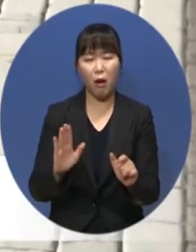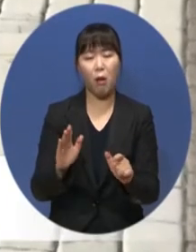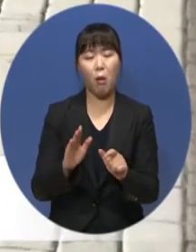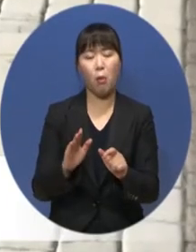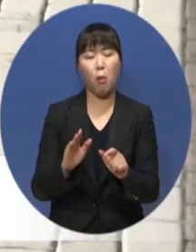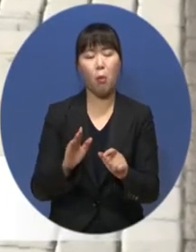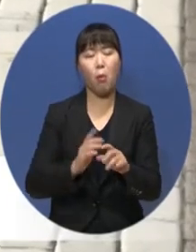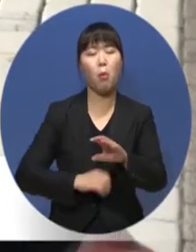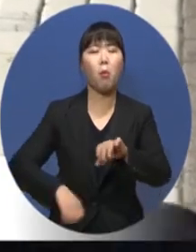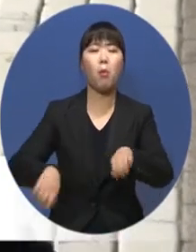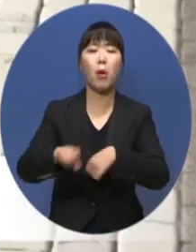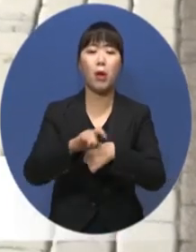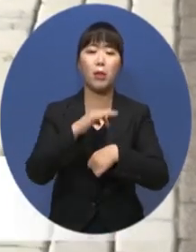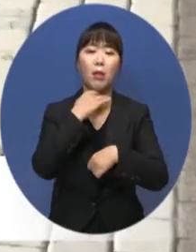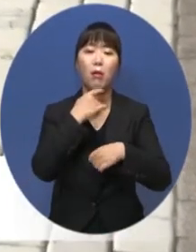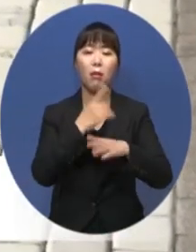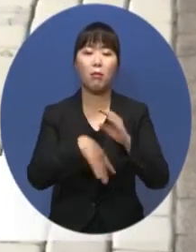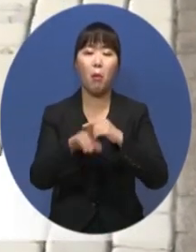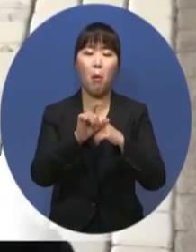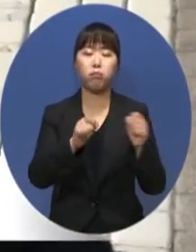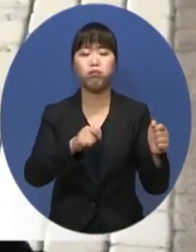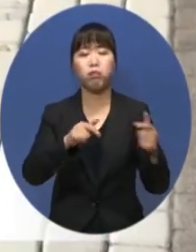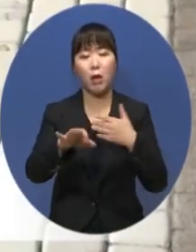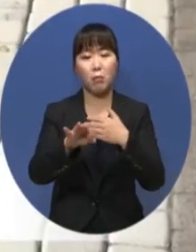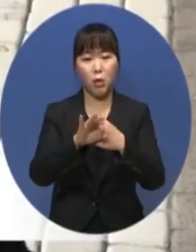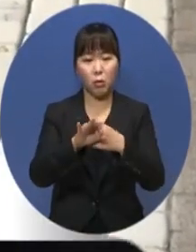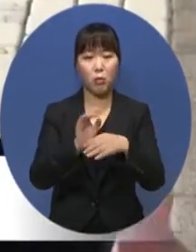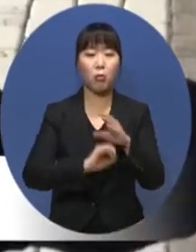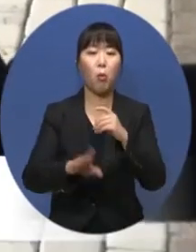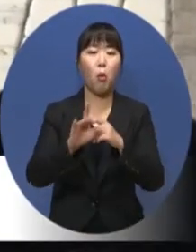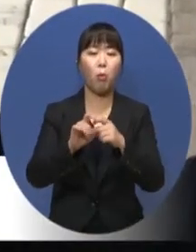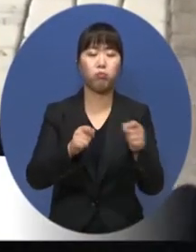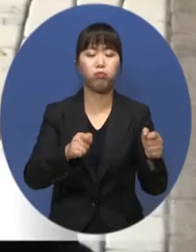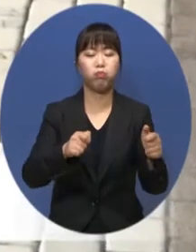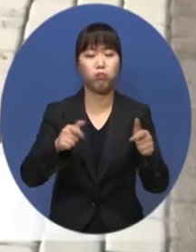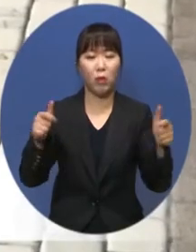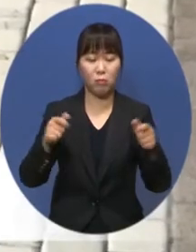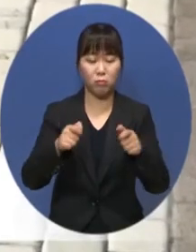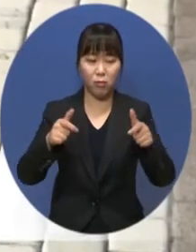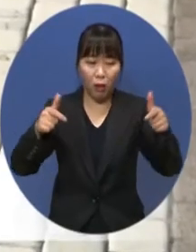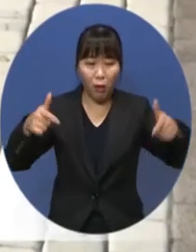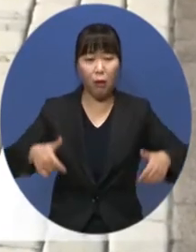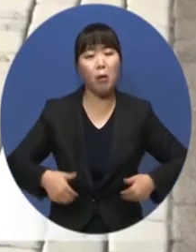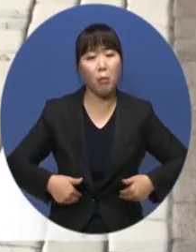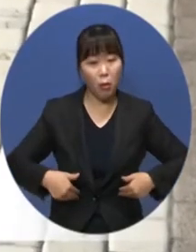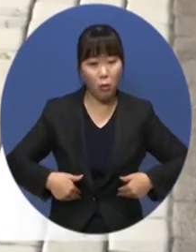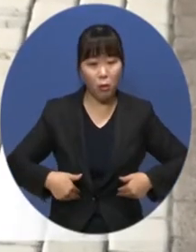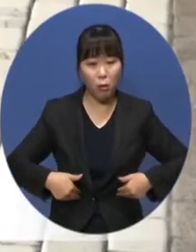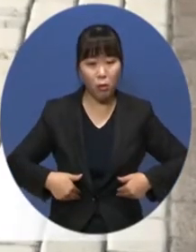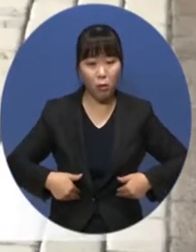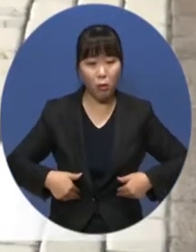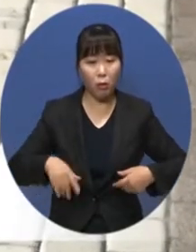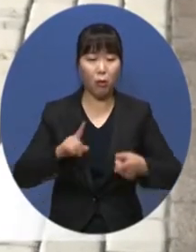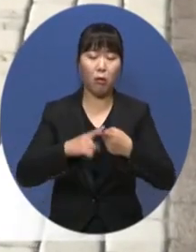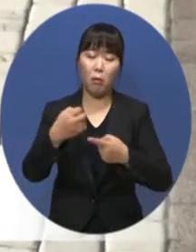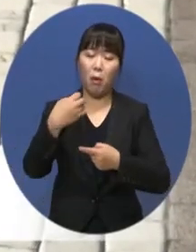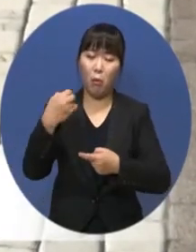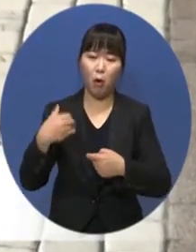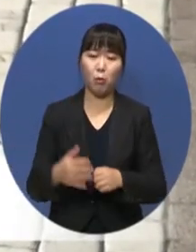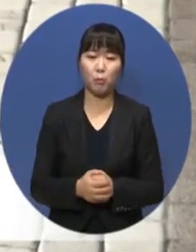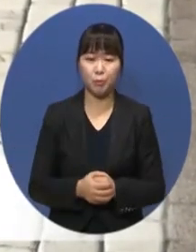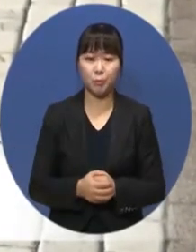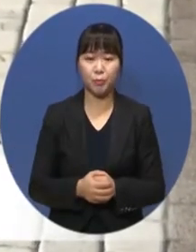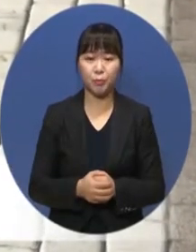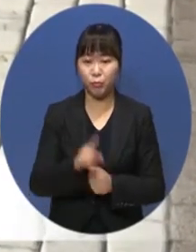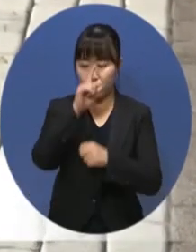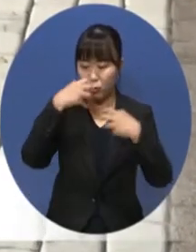거꾸로 나이가 더 먹었으니까 인센티브로 더 서비스 시간 더 드릴게요. 이렇게 해야 되는데